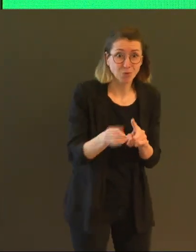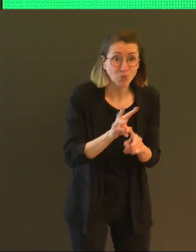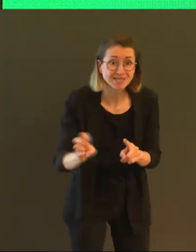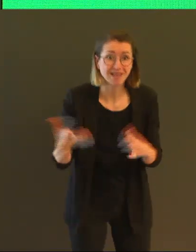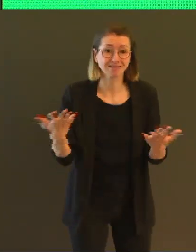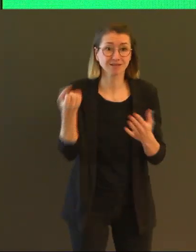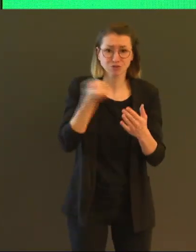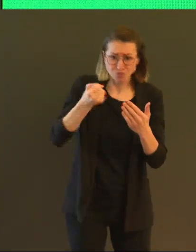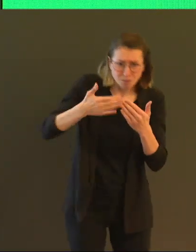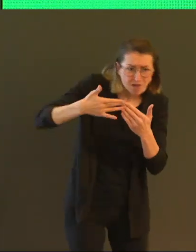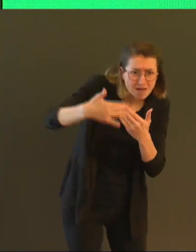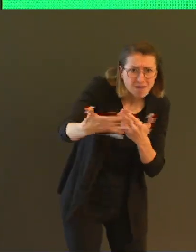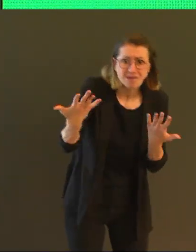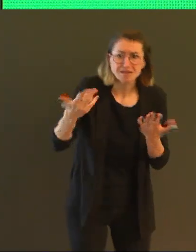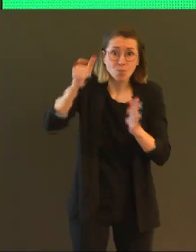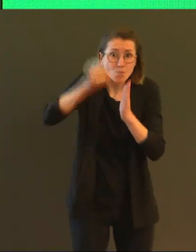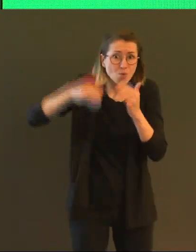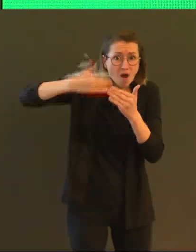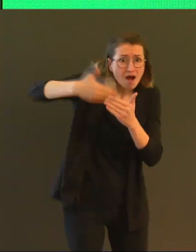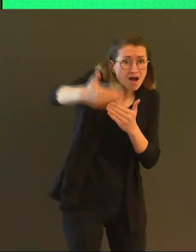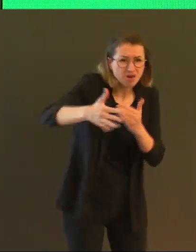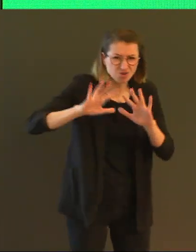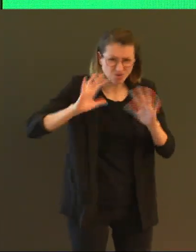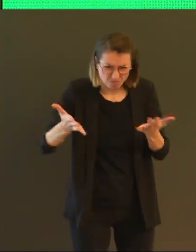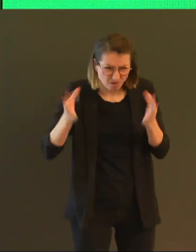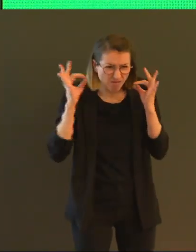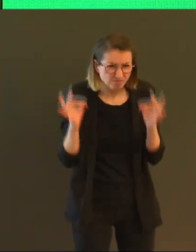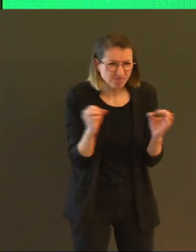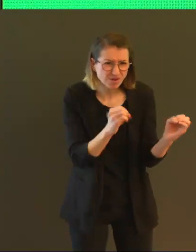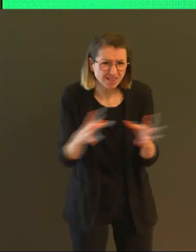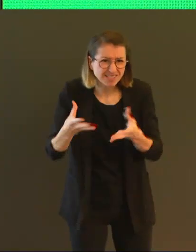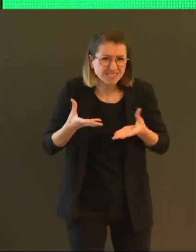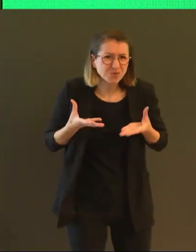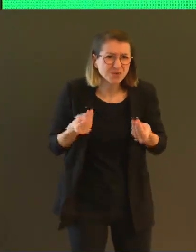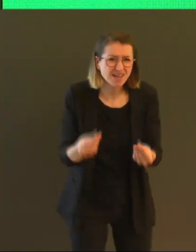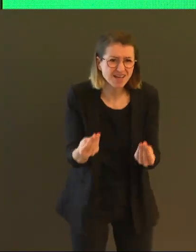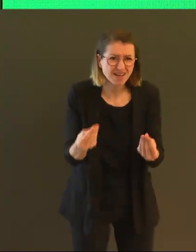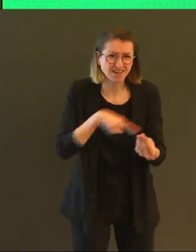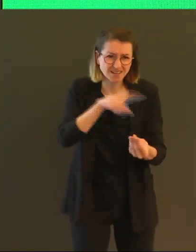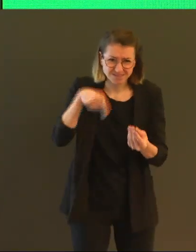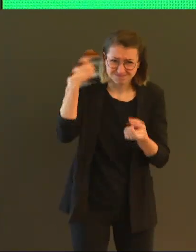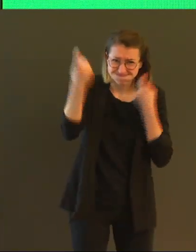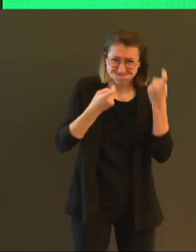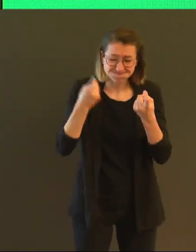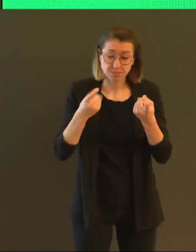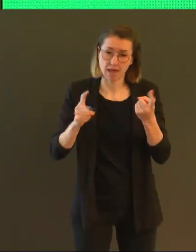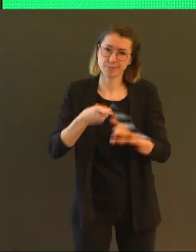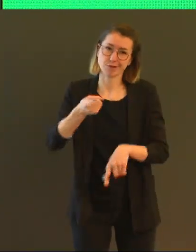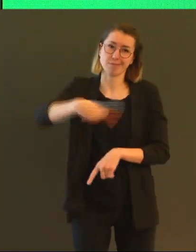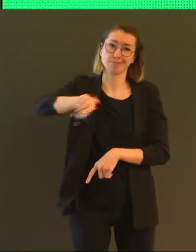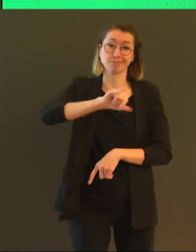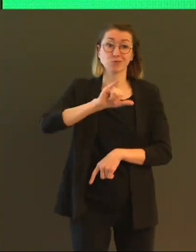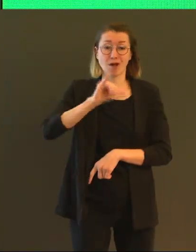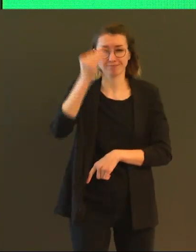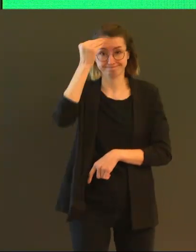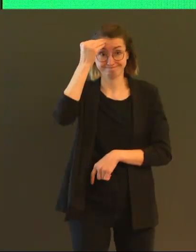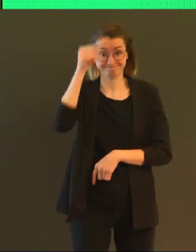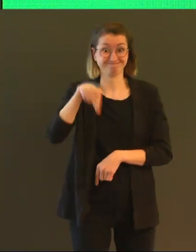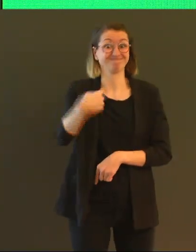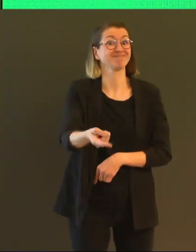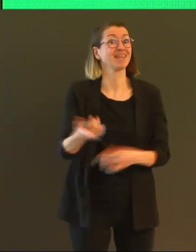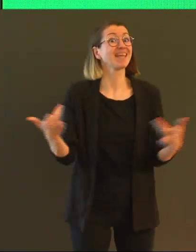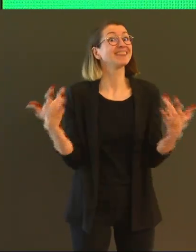mois? Il est en tout cas clair pour tout le monde que cet été, tout se déroulera différemment.